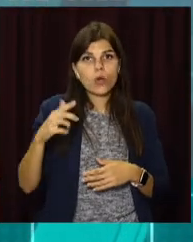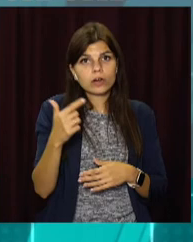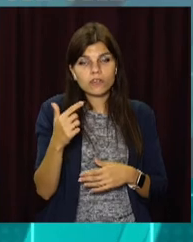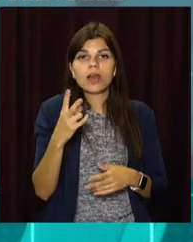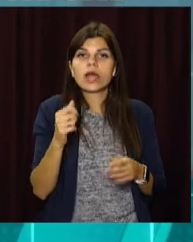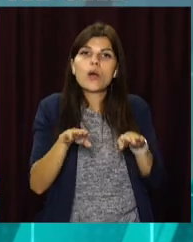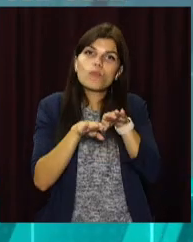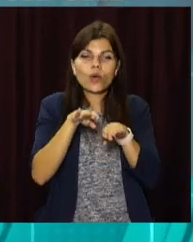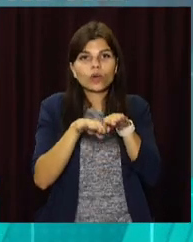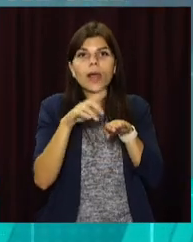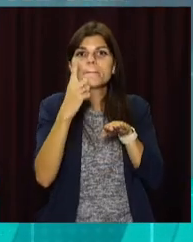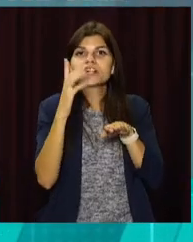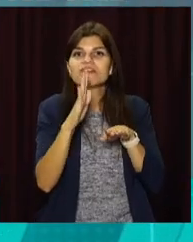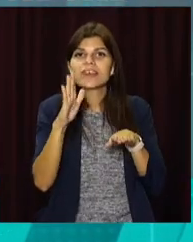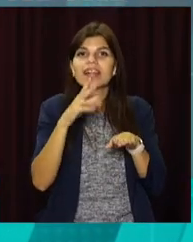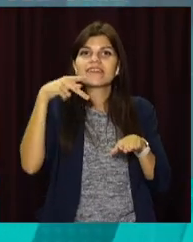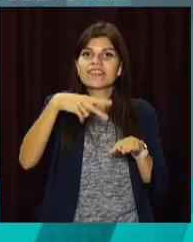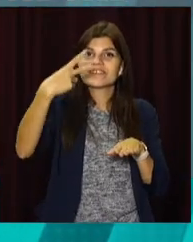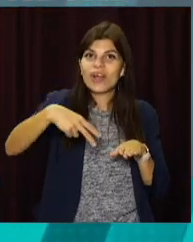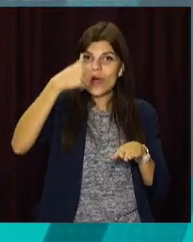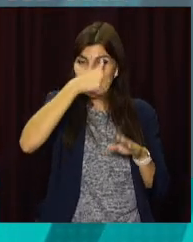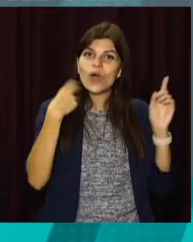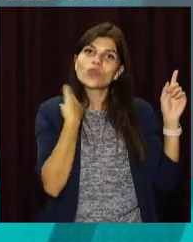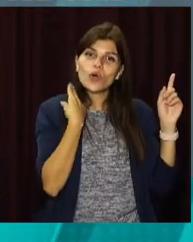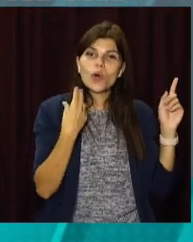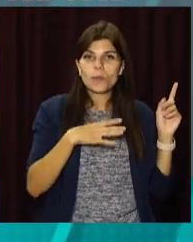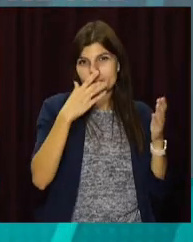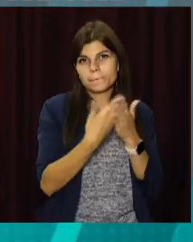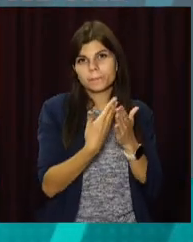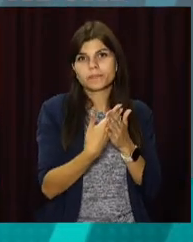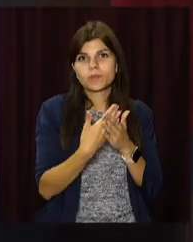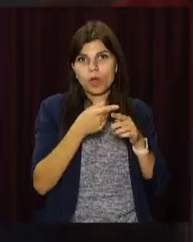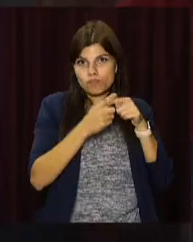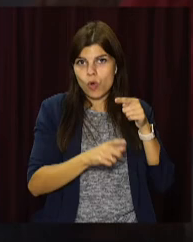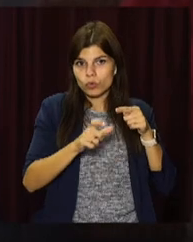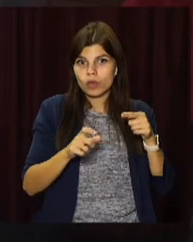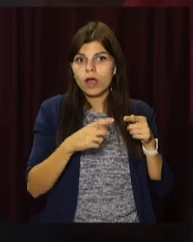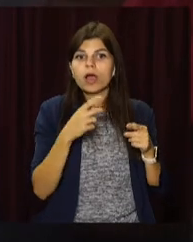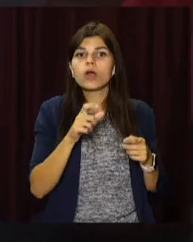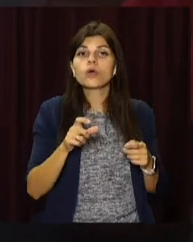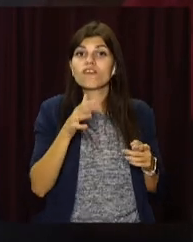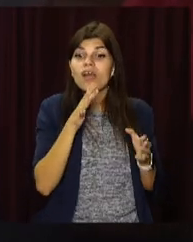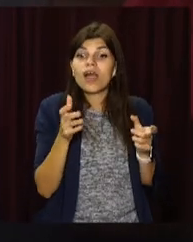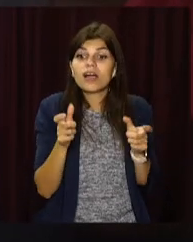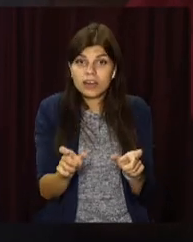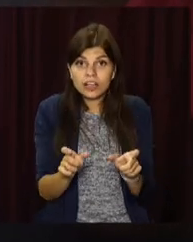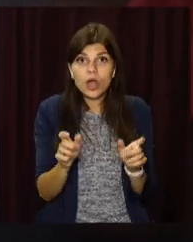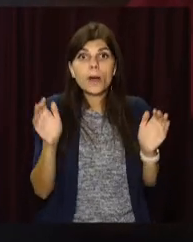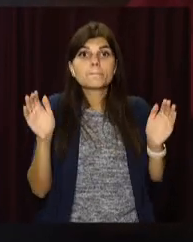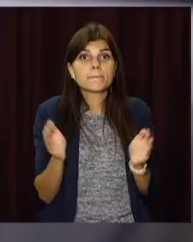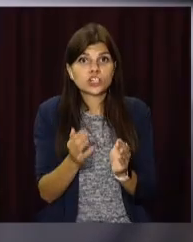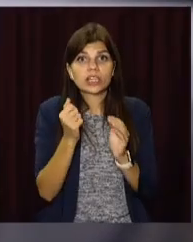Для порівняння, на 1 вересня 2020 року борги мала майже половина клієнтів. Кількість боржників в період карантину зменшилась